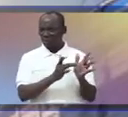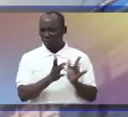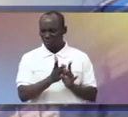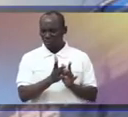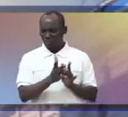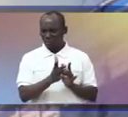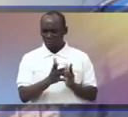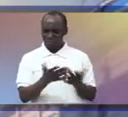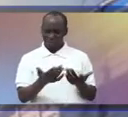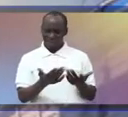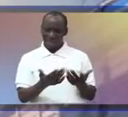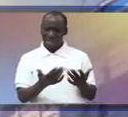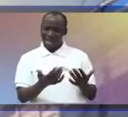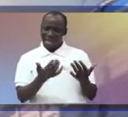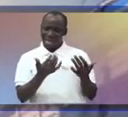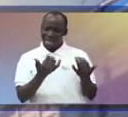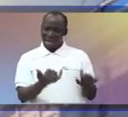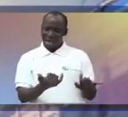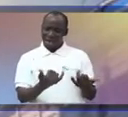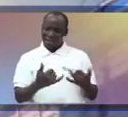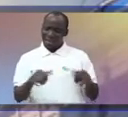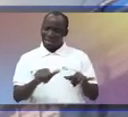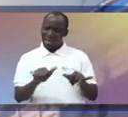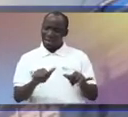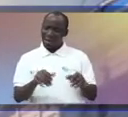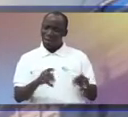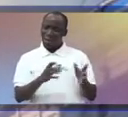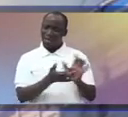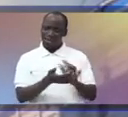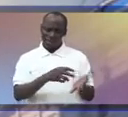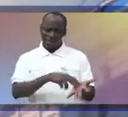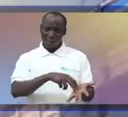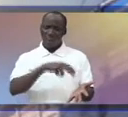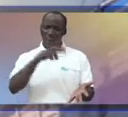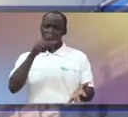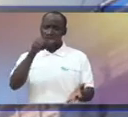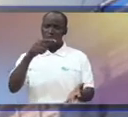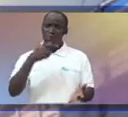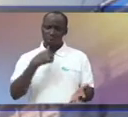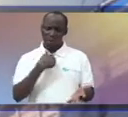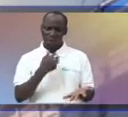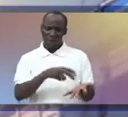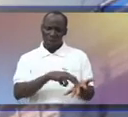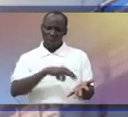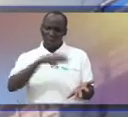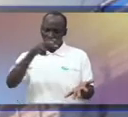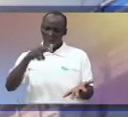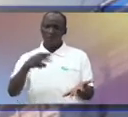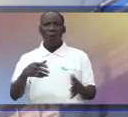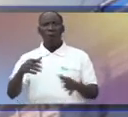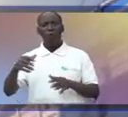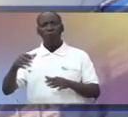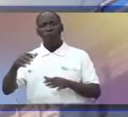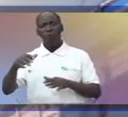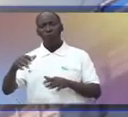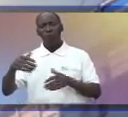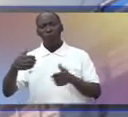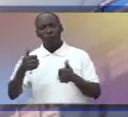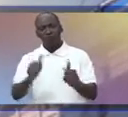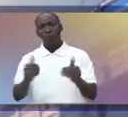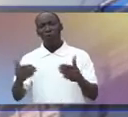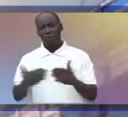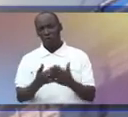free ewufo mu no Sara na yenso yenante enkwafofuru mu. Nti Paul wa mo na su wo dem, obo na su wo